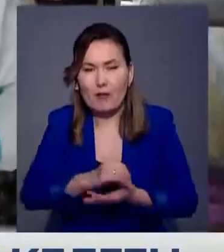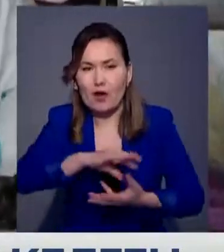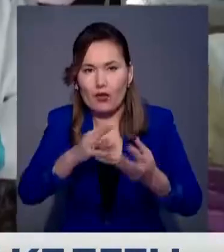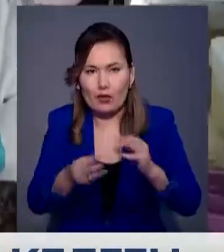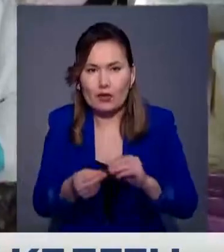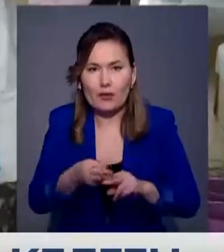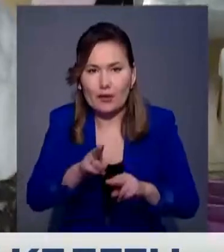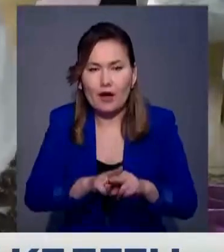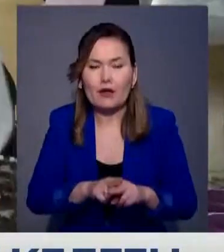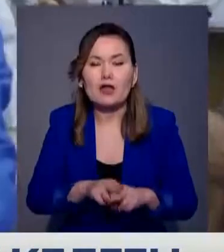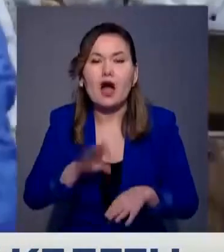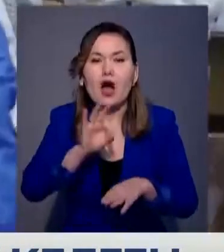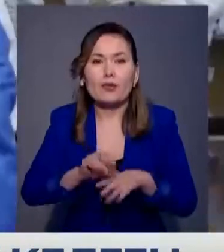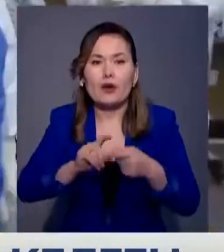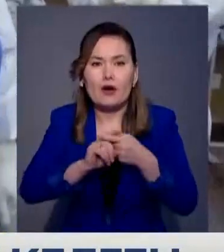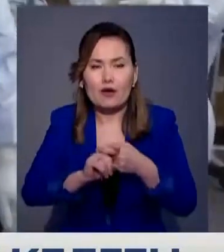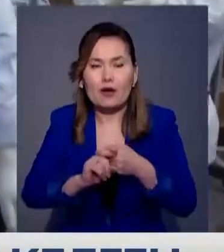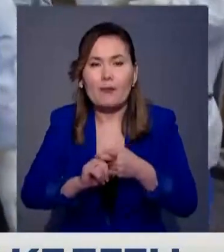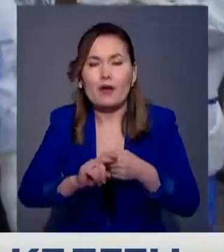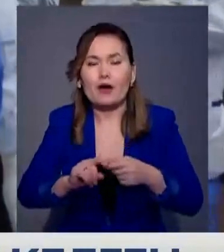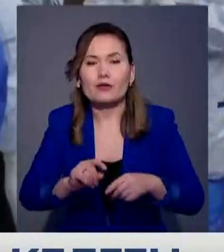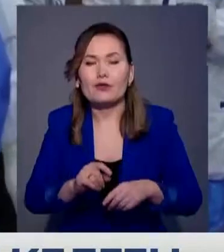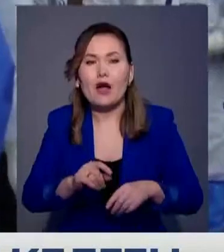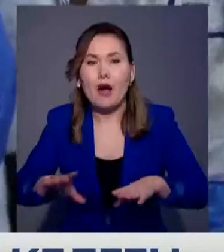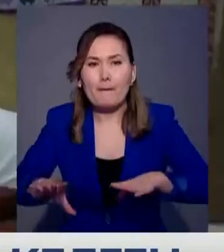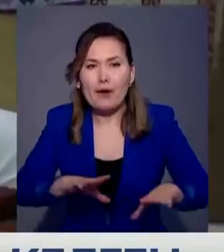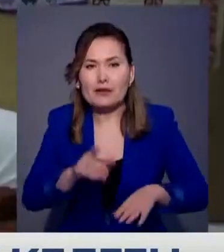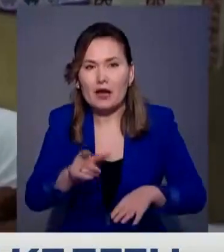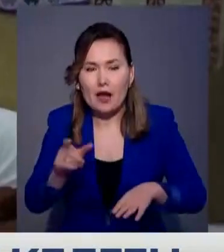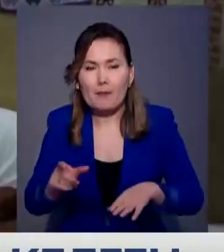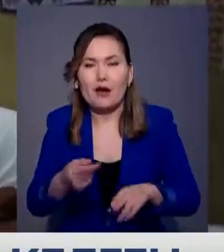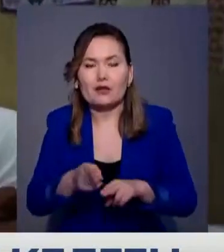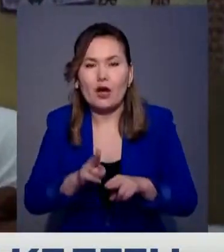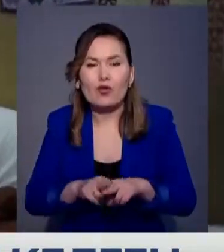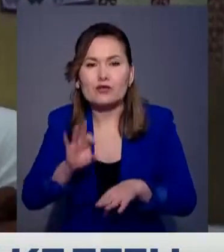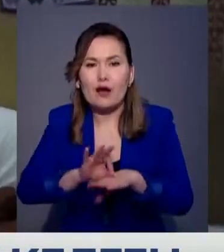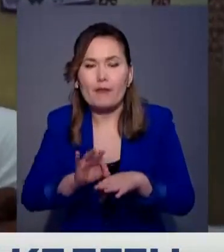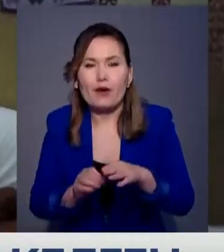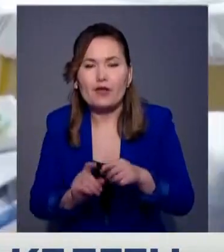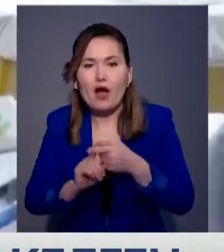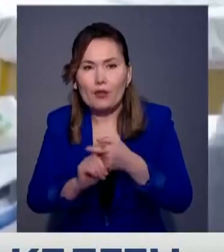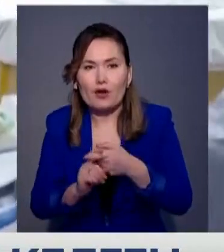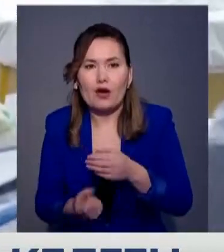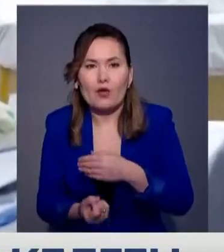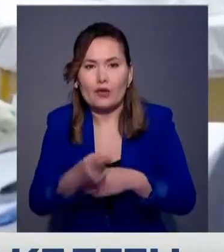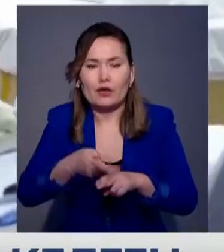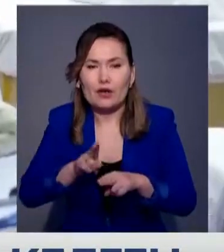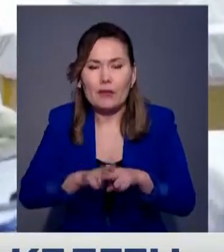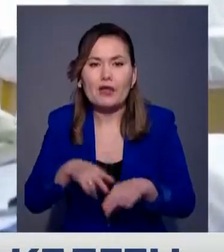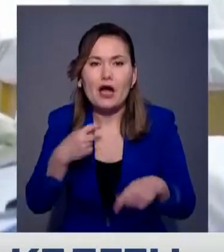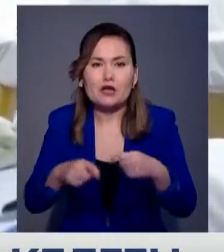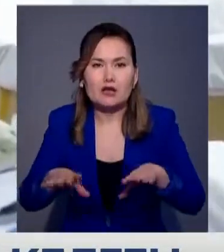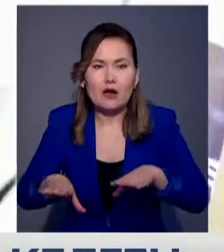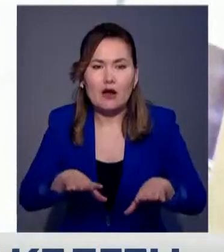қорытындыға келген. Айтуларынша, алғашқы науқас коронавирусты базардағы адамдарға жұқтырған. Ал санитарлық жағдайы нашары сауда